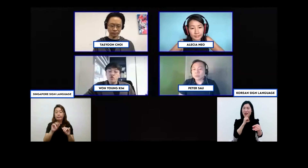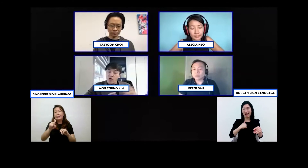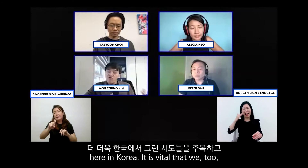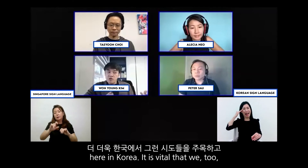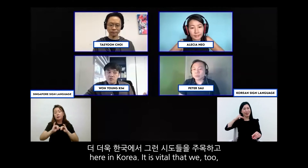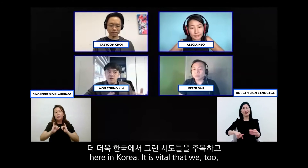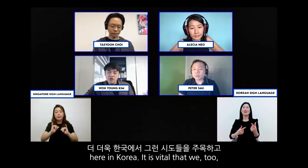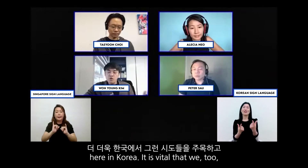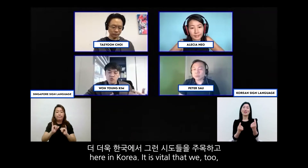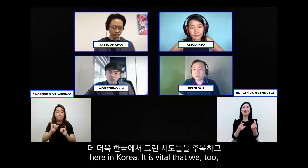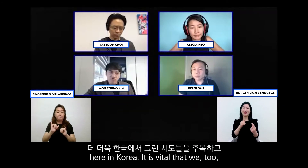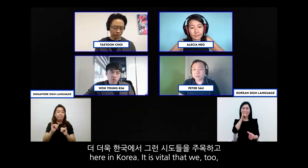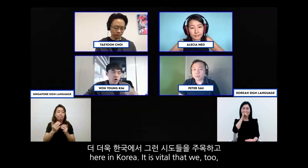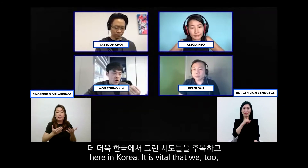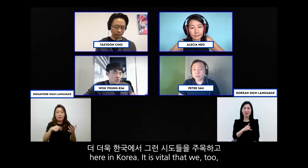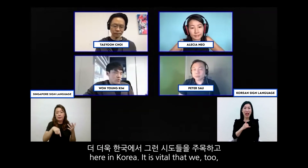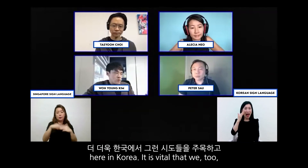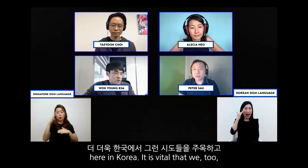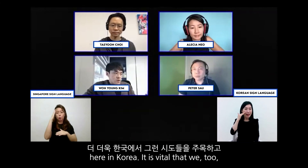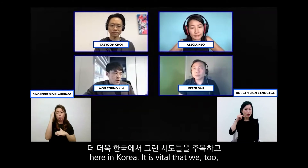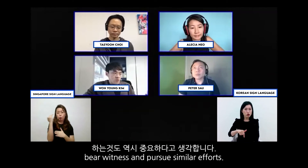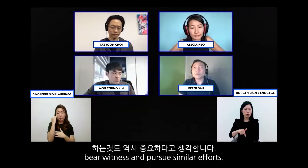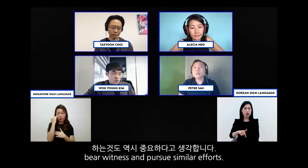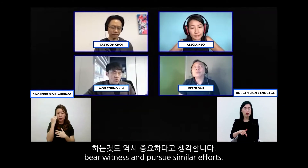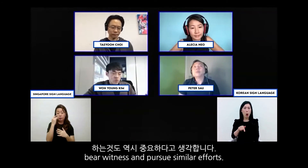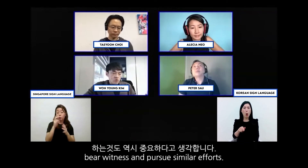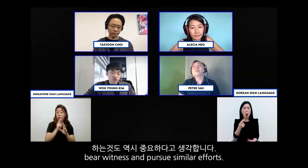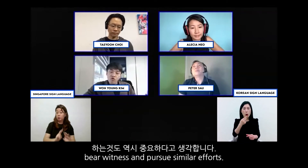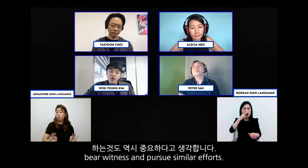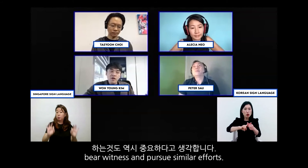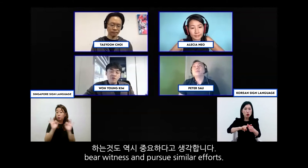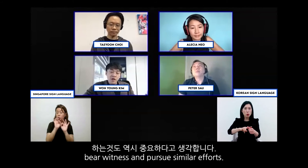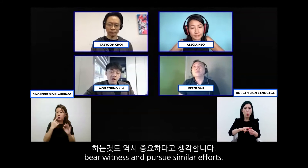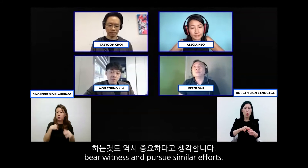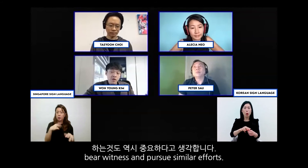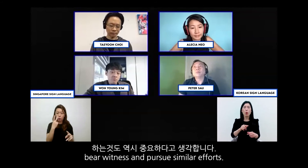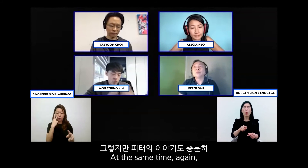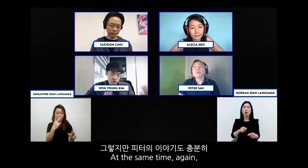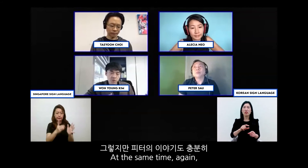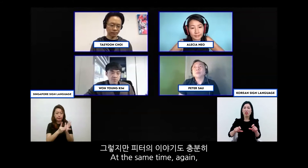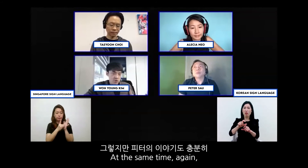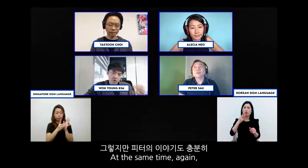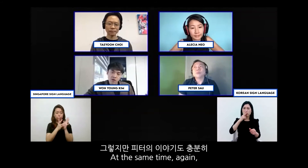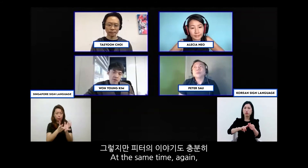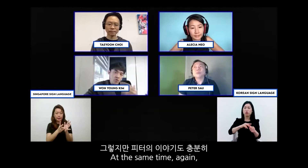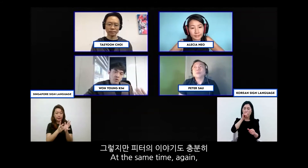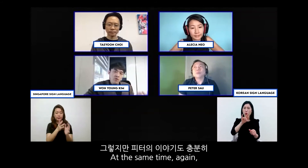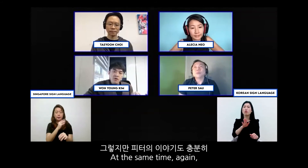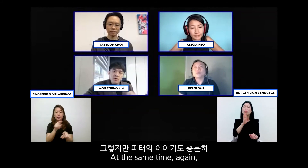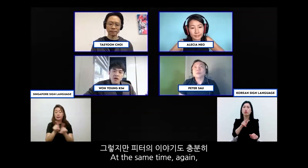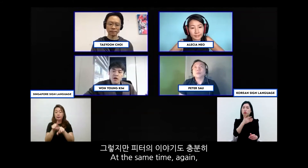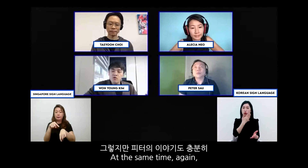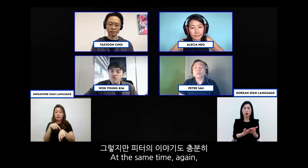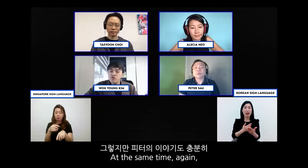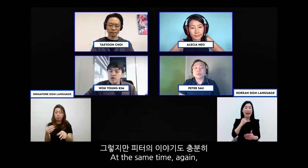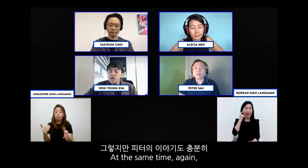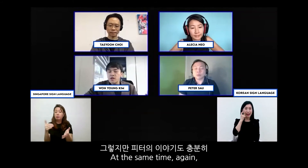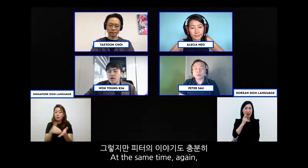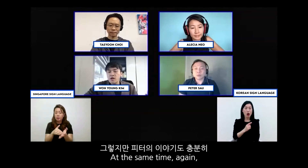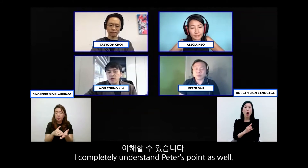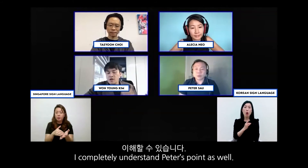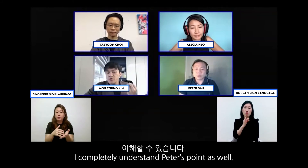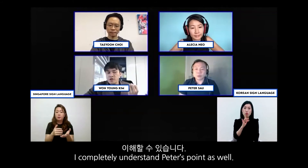뭐 적어도 한국에서는 그런 시도들을 주목하고 하는 것도 역시 중요하다고 생각합니다. 그렇지만 피터의 뭐 이야기도